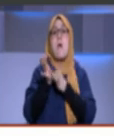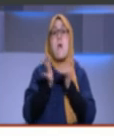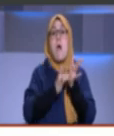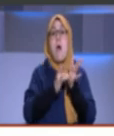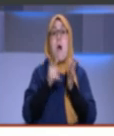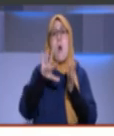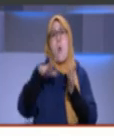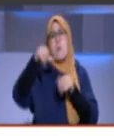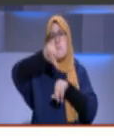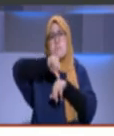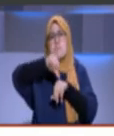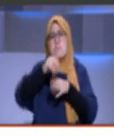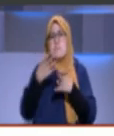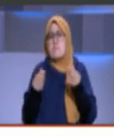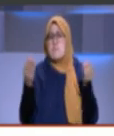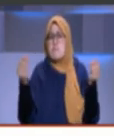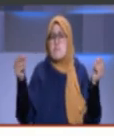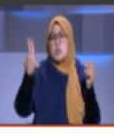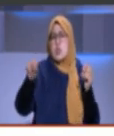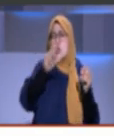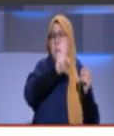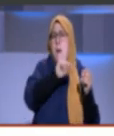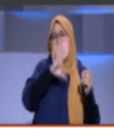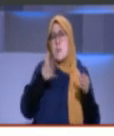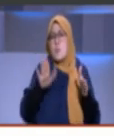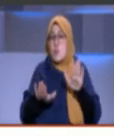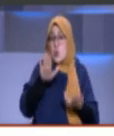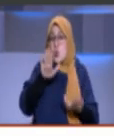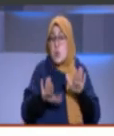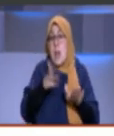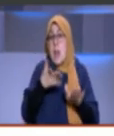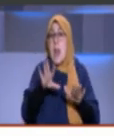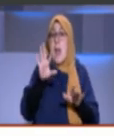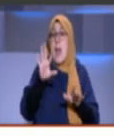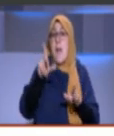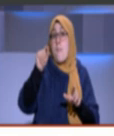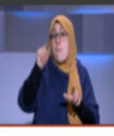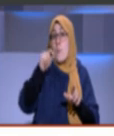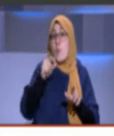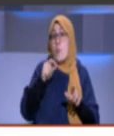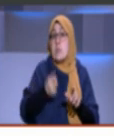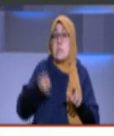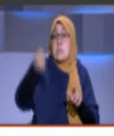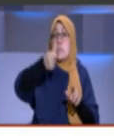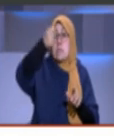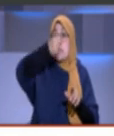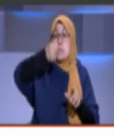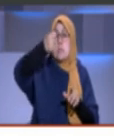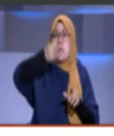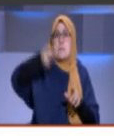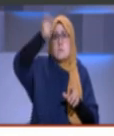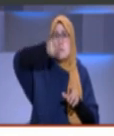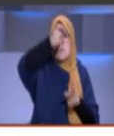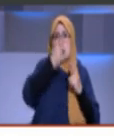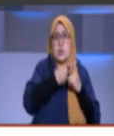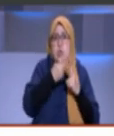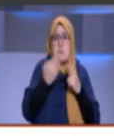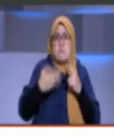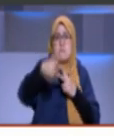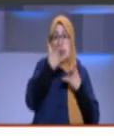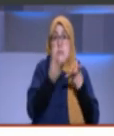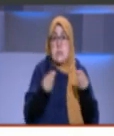حد كبير، أحياء متوسطة لكنها تتميز بكثافة سكانية عالية جدا وكثافة عددية